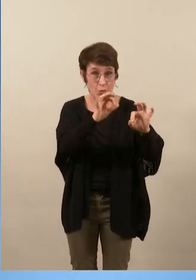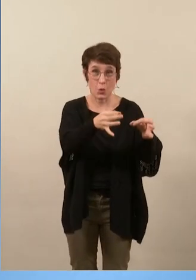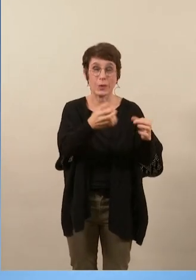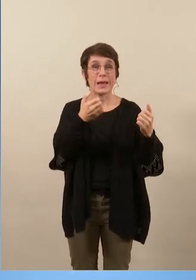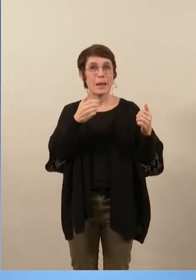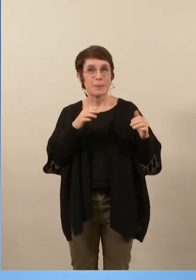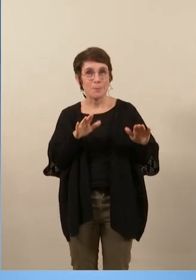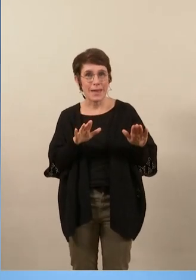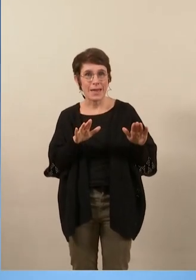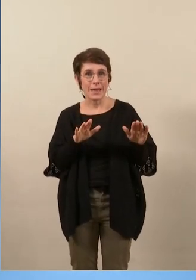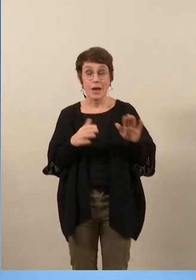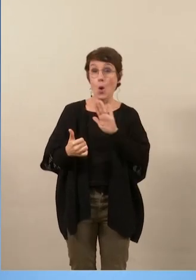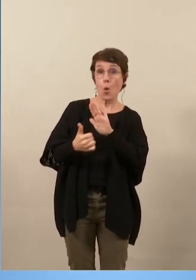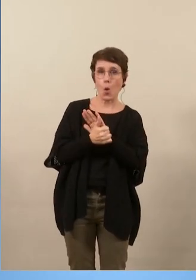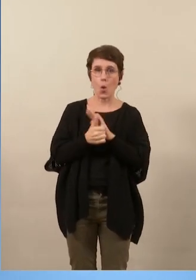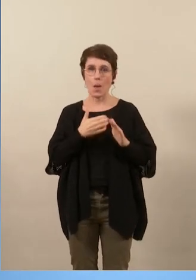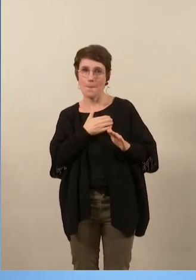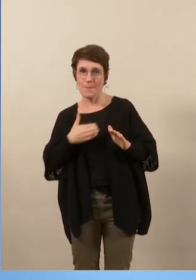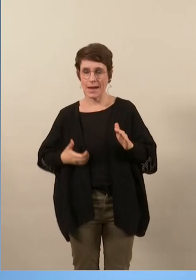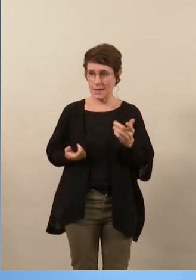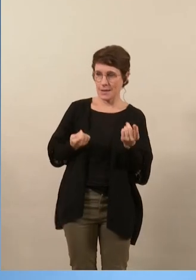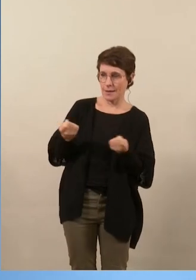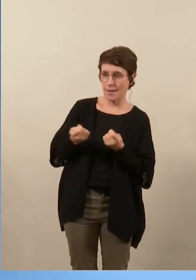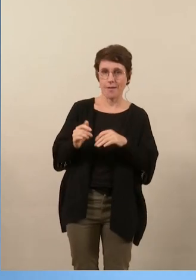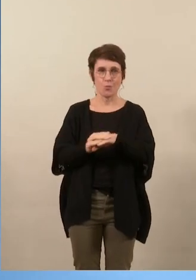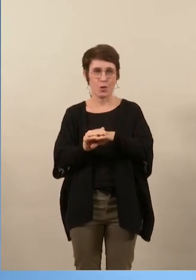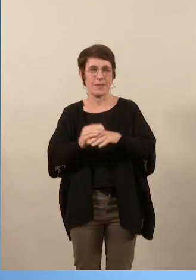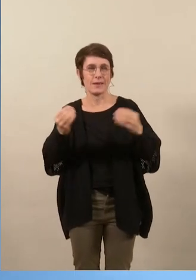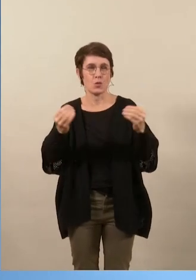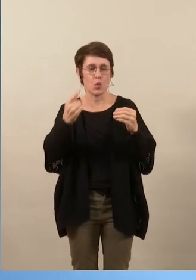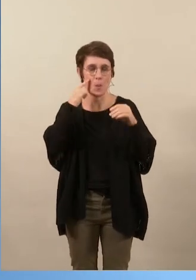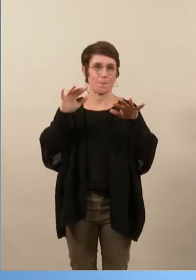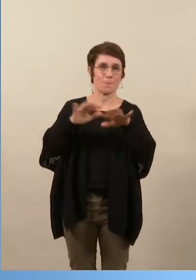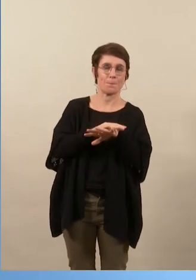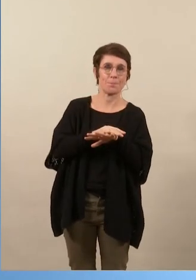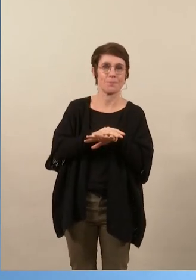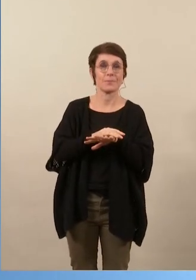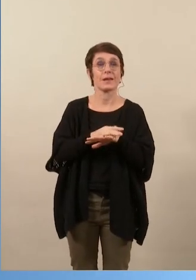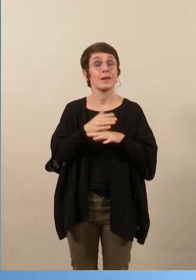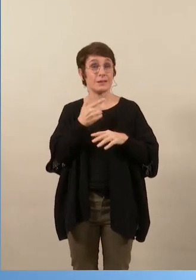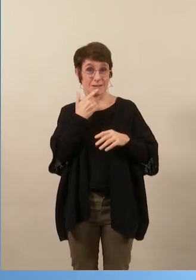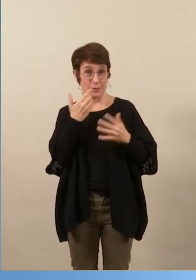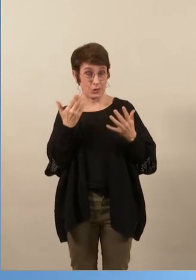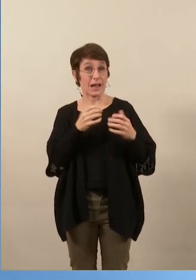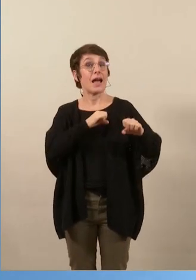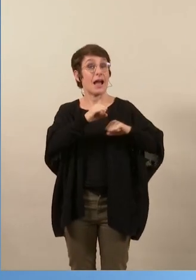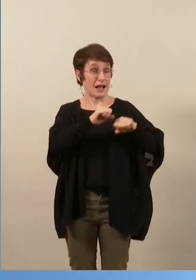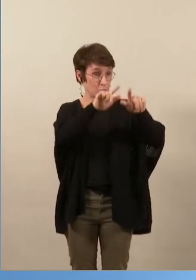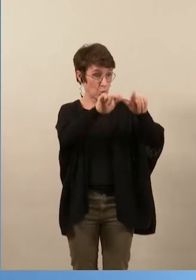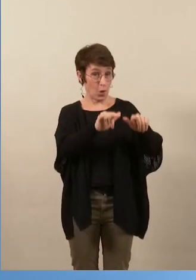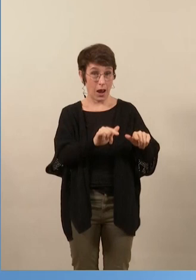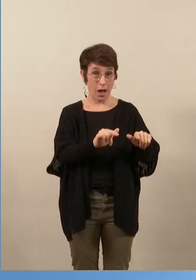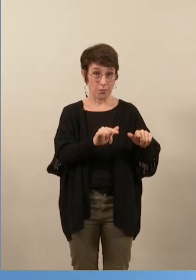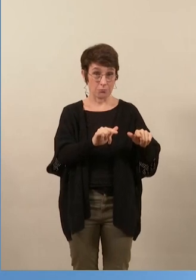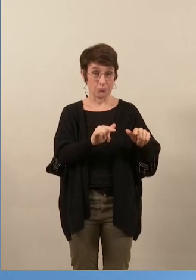pas le rôle de la commune pour un un projet politique structurant autrement dit ces actions existeront avec